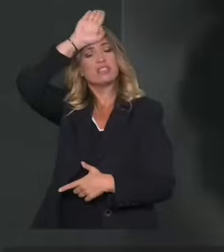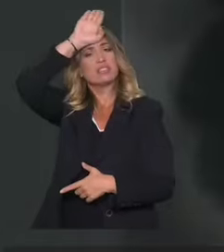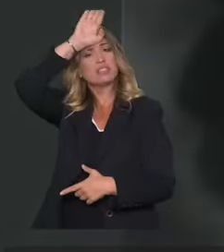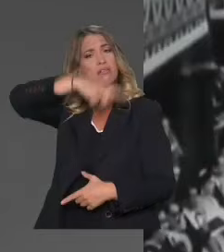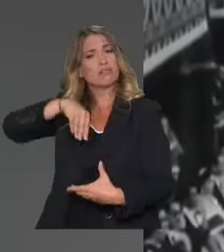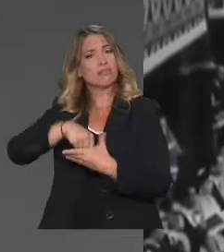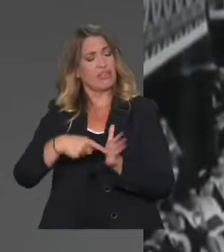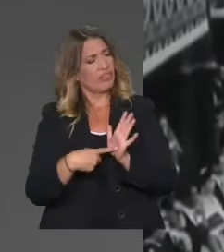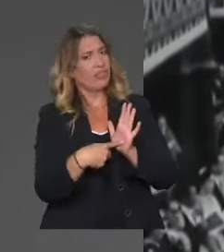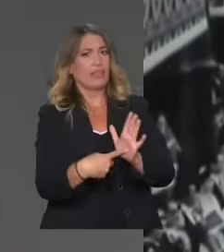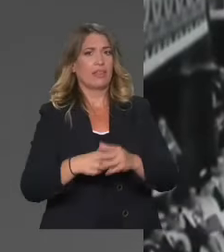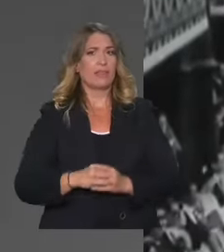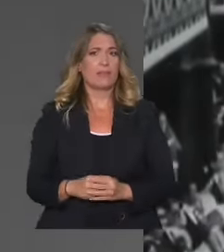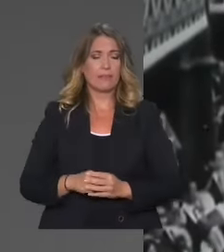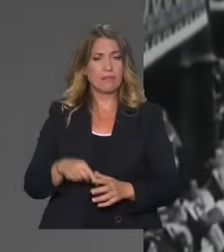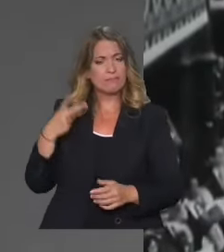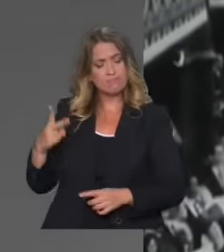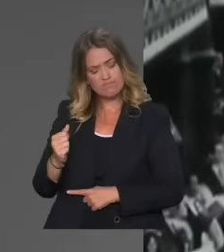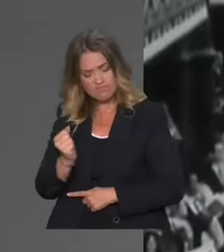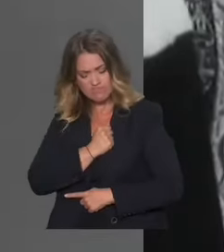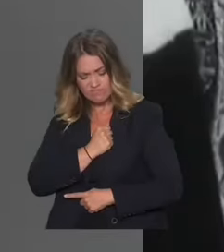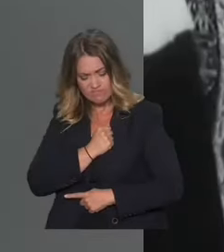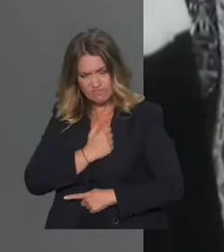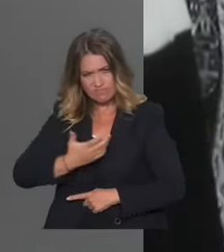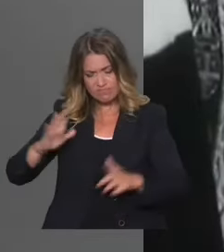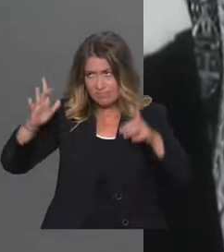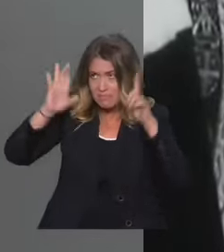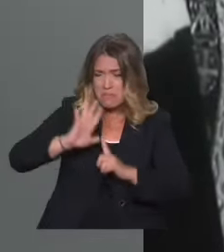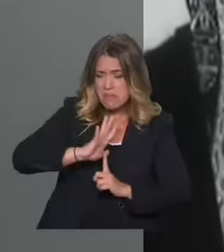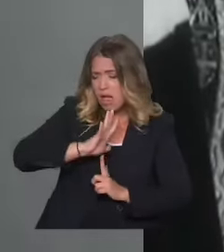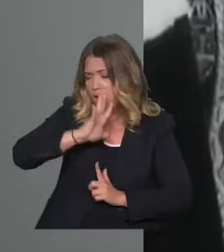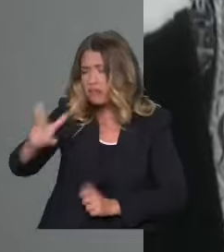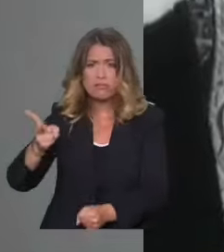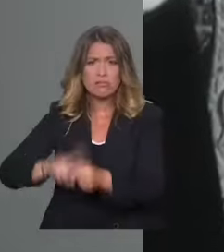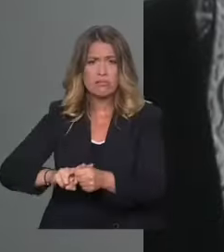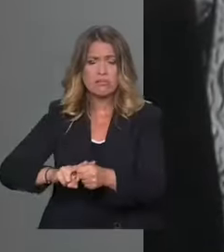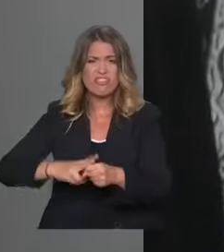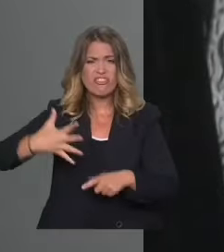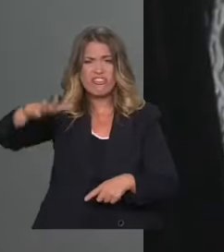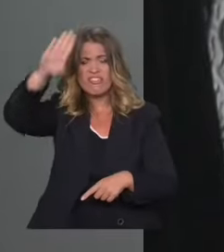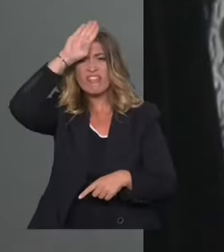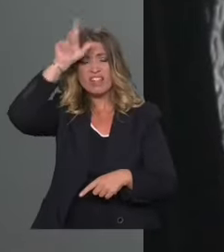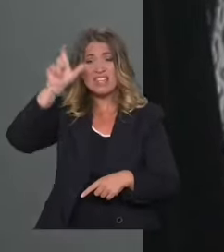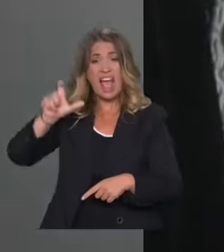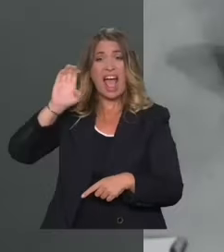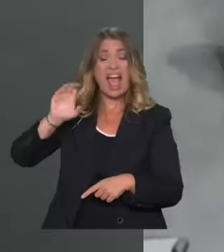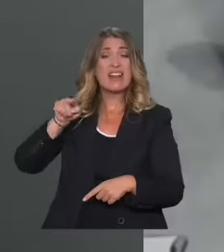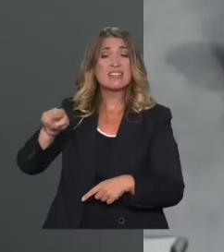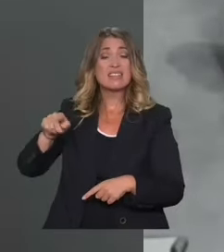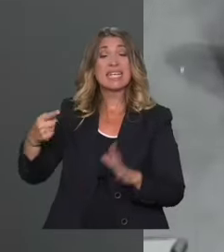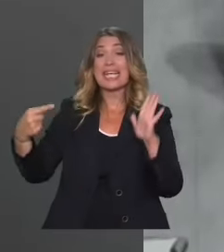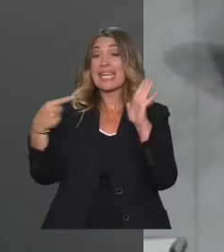all belong. Τυπική και πιστή στο στέμα μέχρι τον θάνατό της. Η Ελισάβετ έγινε βασίλισσα